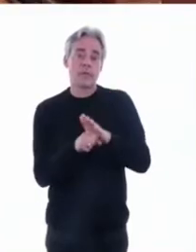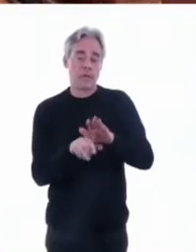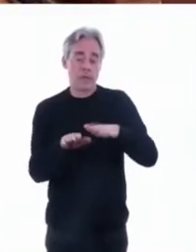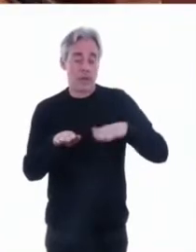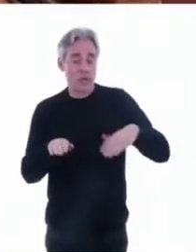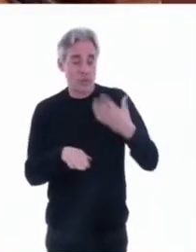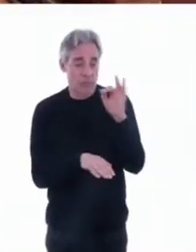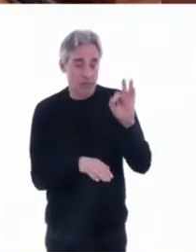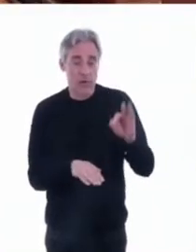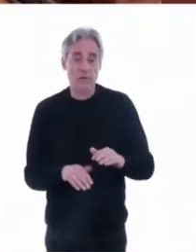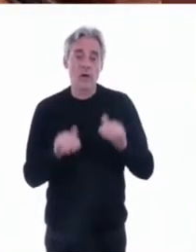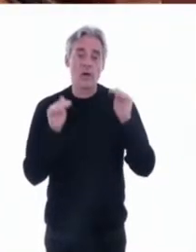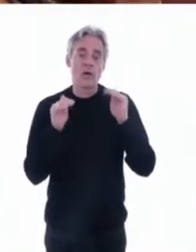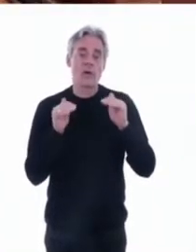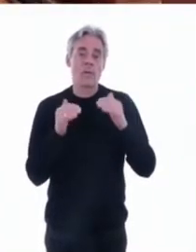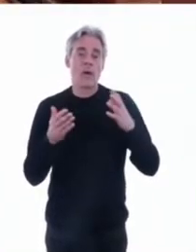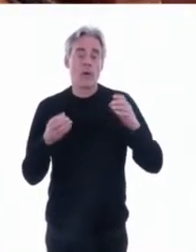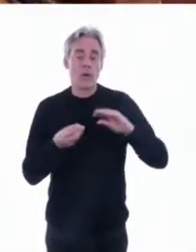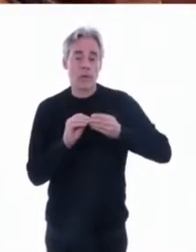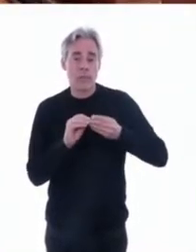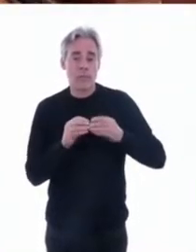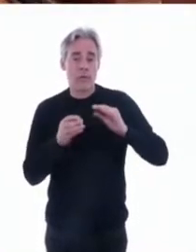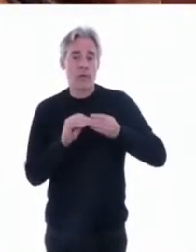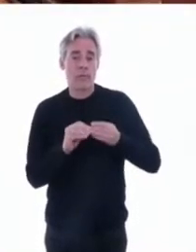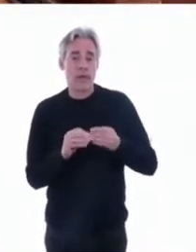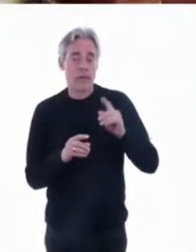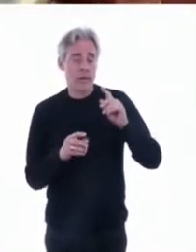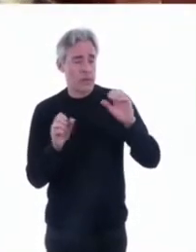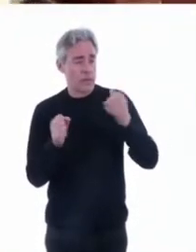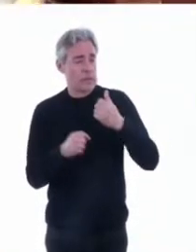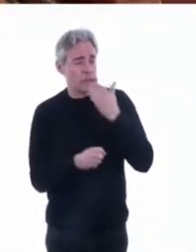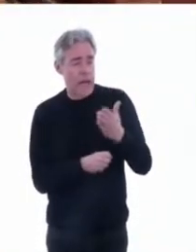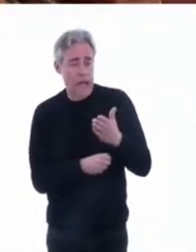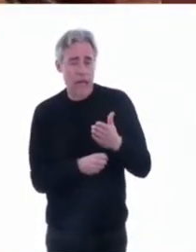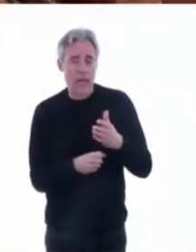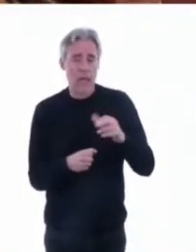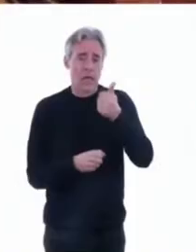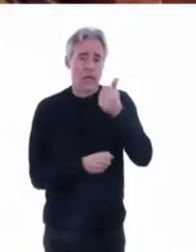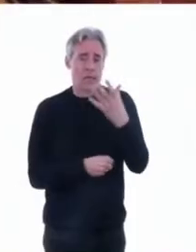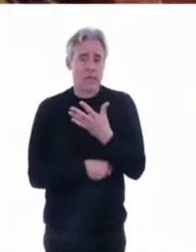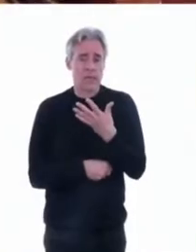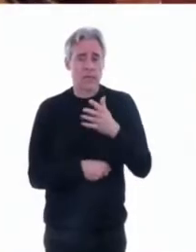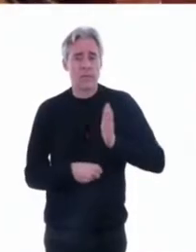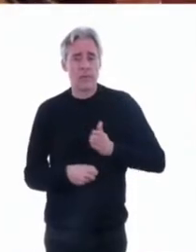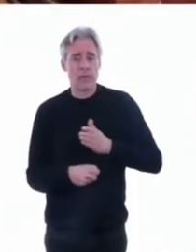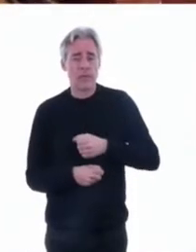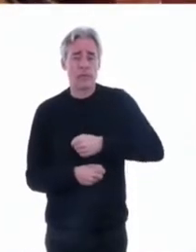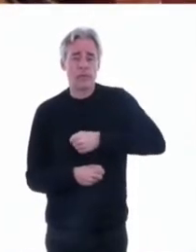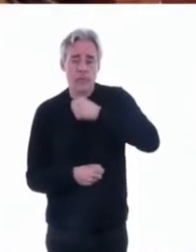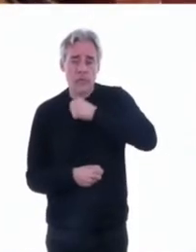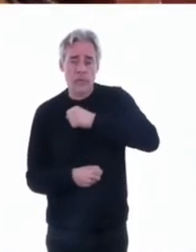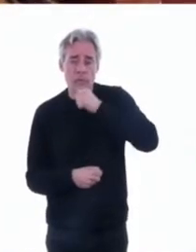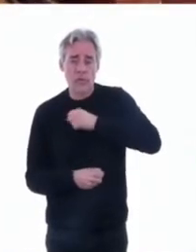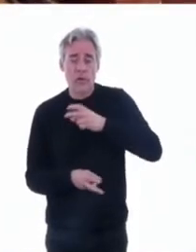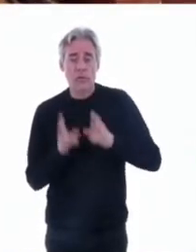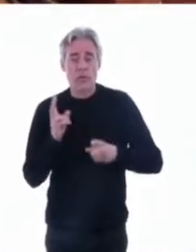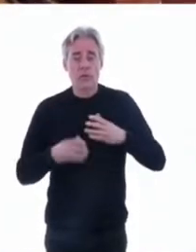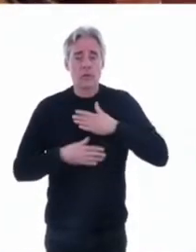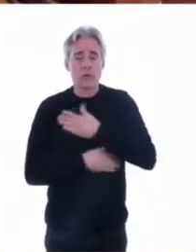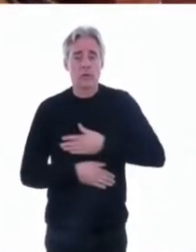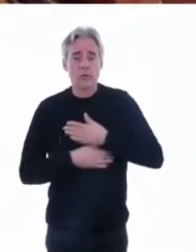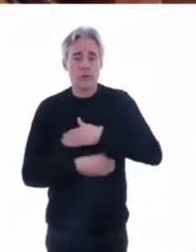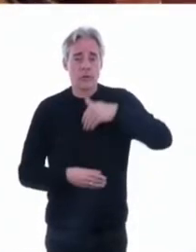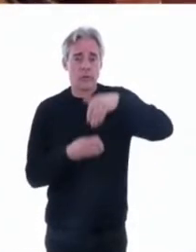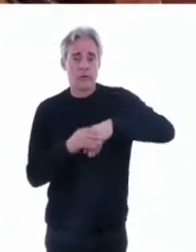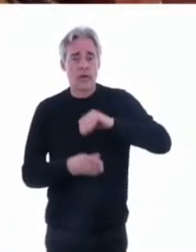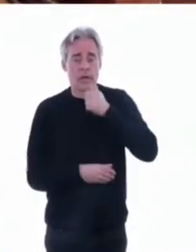nous avions quand même un problème de saleté, et un cinquième des Bordelais bientôt vieillissants aurait été ravis de ne trouver rien du tout.